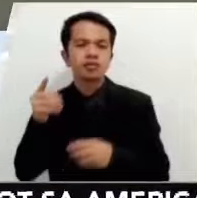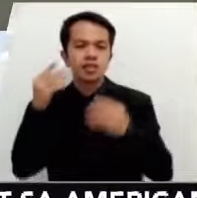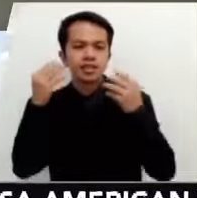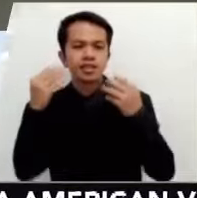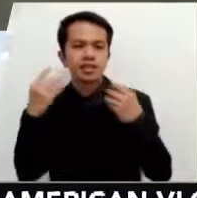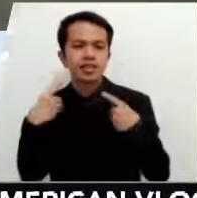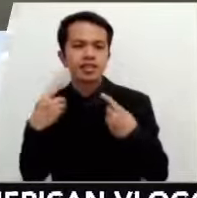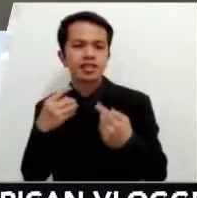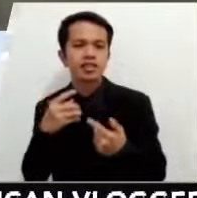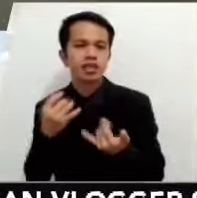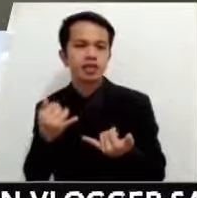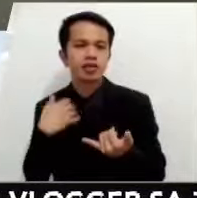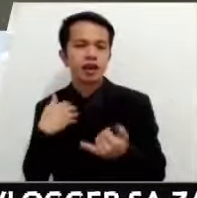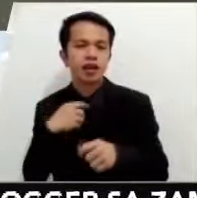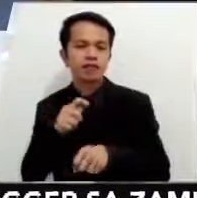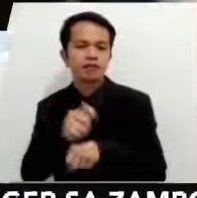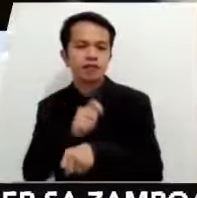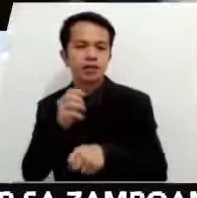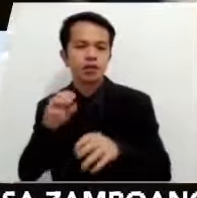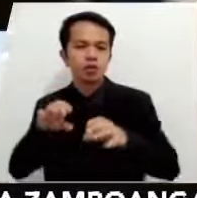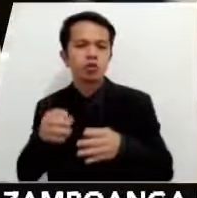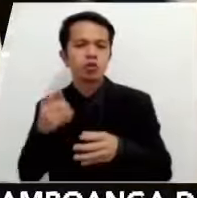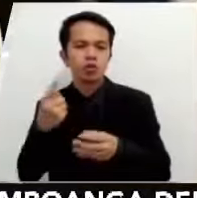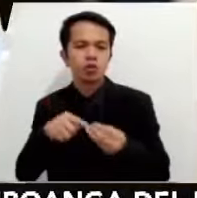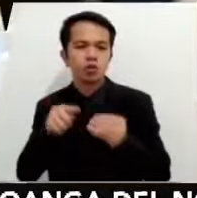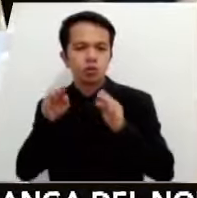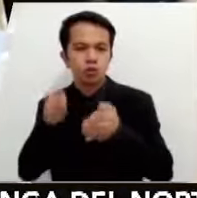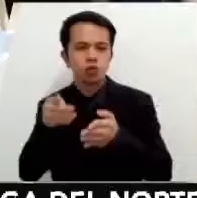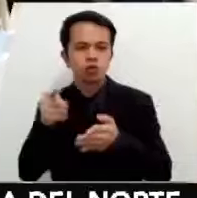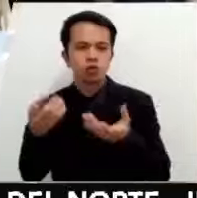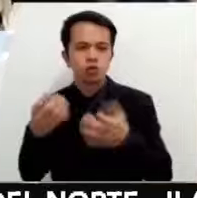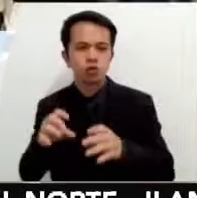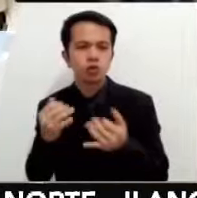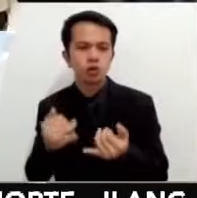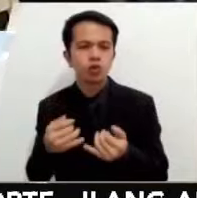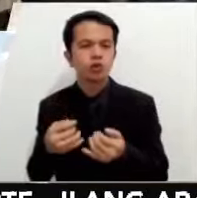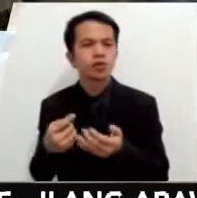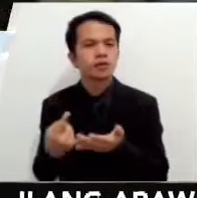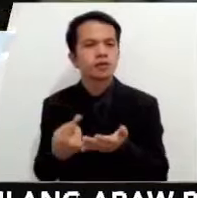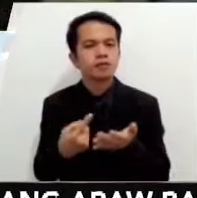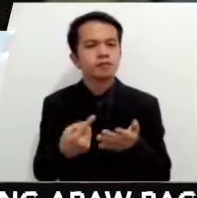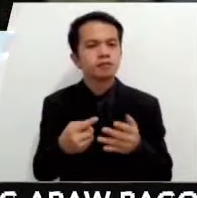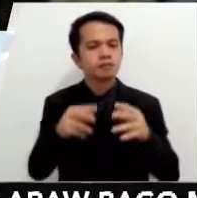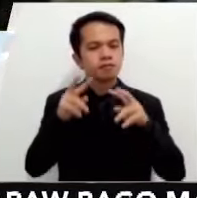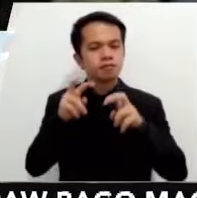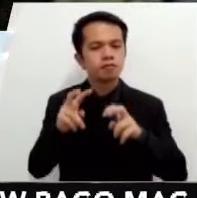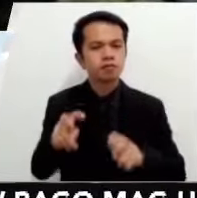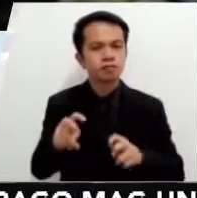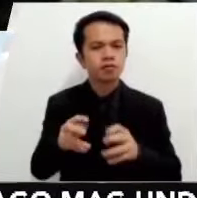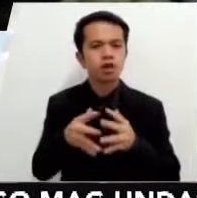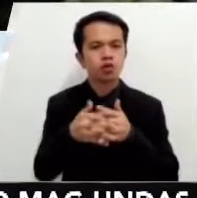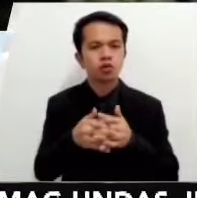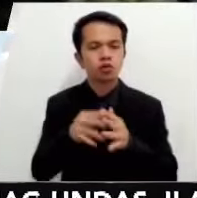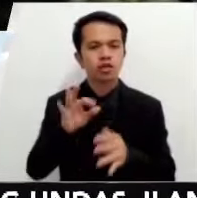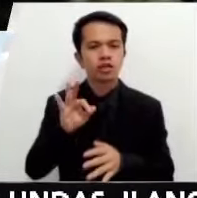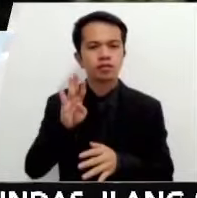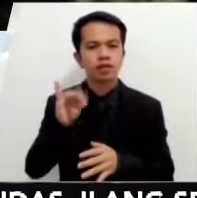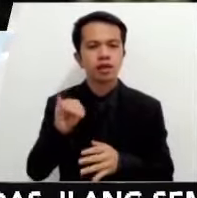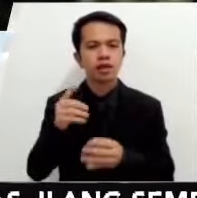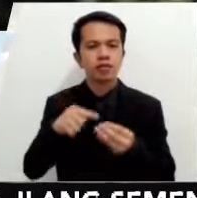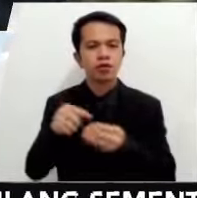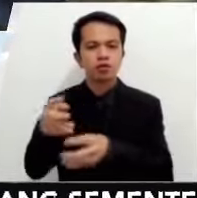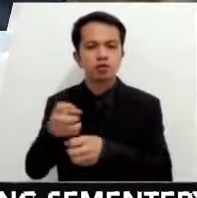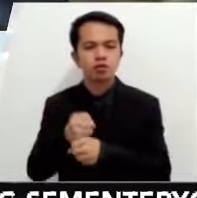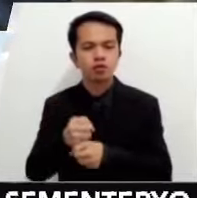group na tututok sa nasabing kaso. Nag-iimbestiga na rin ang U.S. Federal Bureau of Investigation o FBI sa umano'y pagdukot sa American